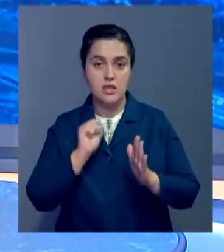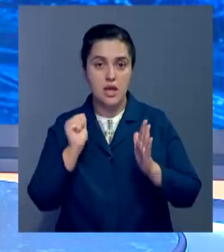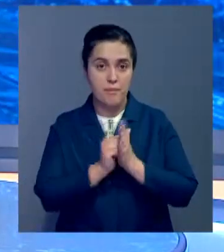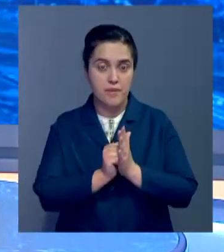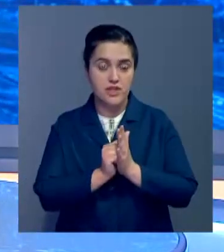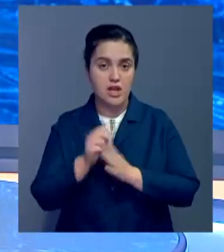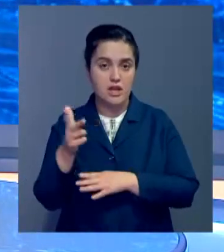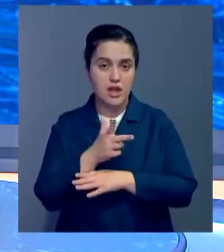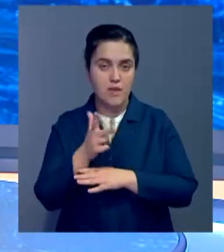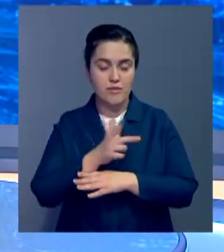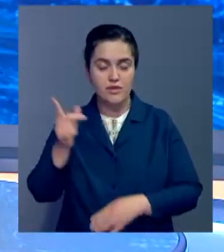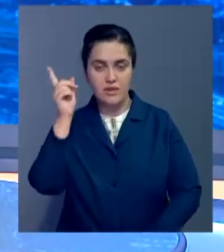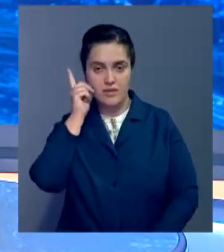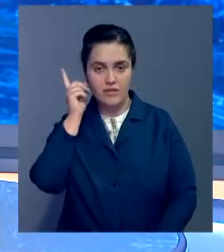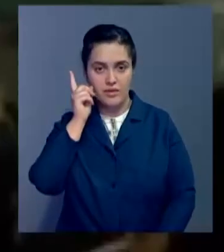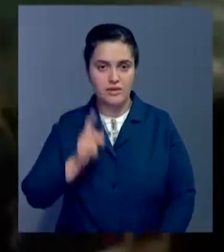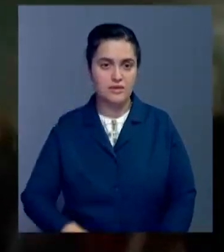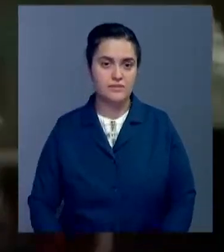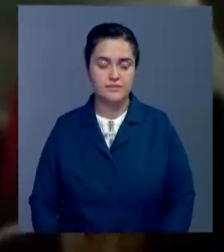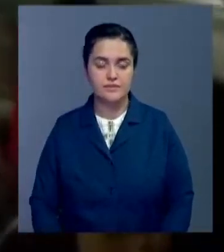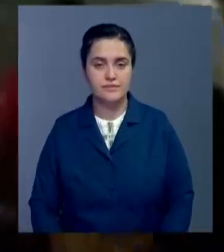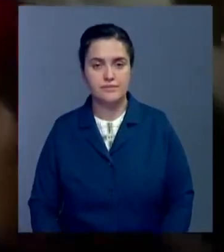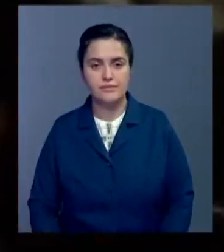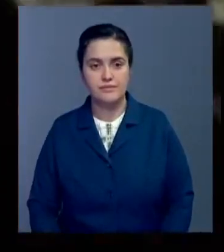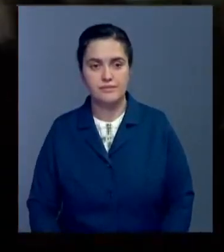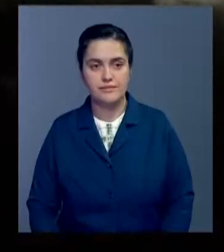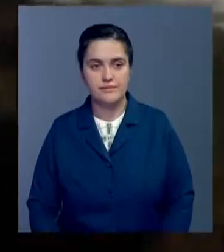на камеру мобильного телефона.